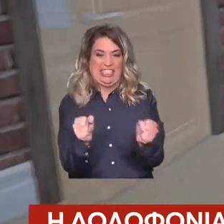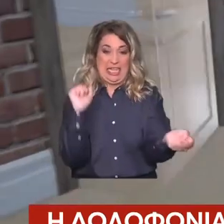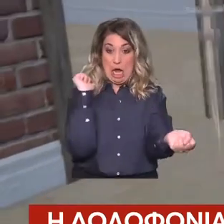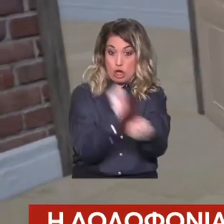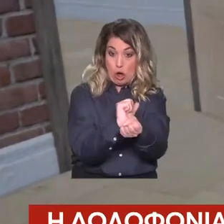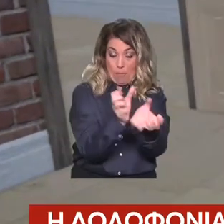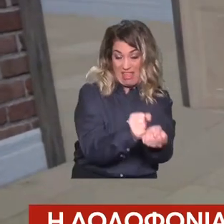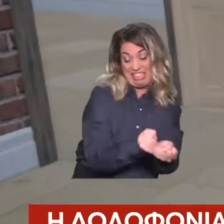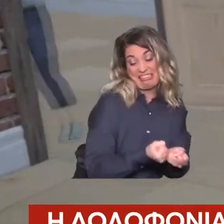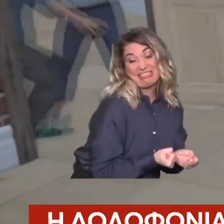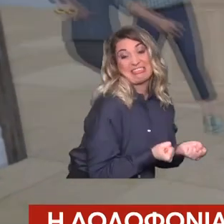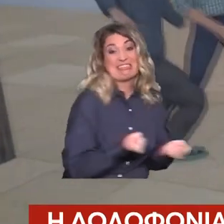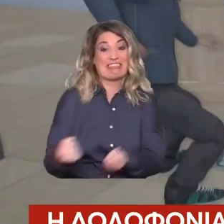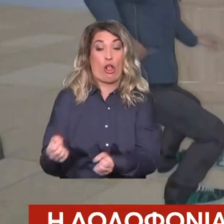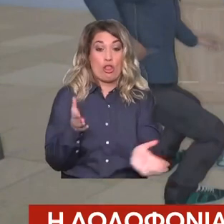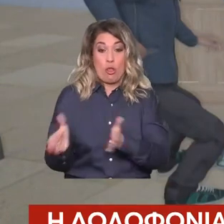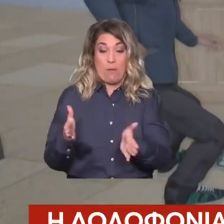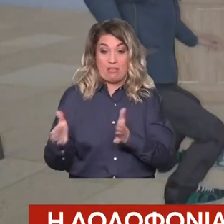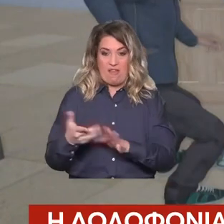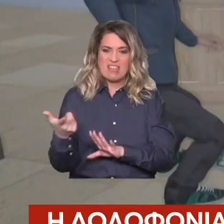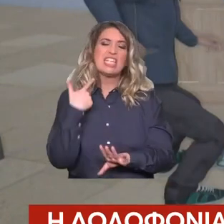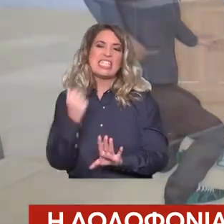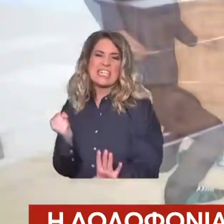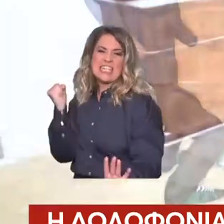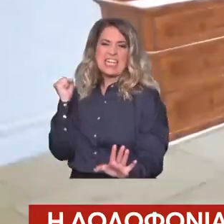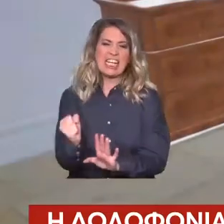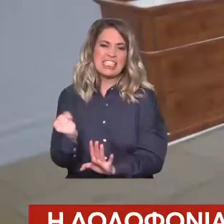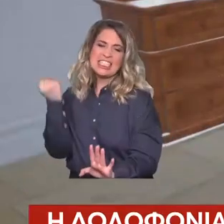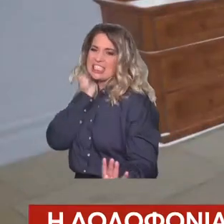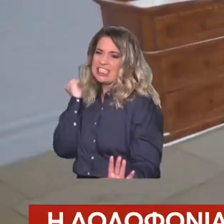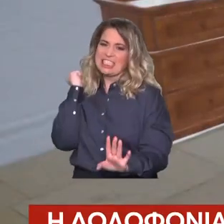στο υπνοδωμάτιο, αρχίζουν να τη μαχαιρώνουν με κουζινομάχαιρο.